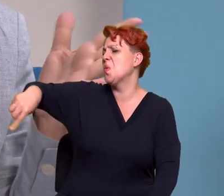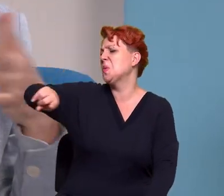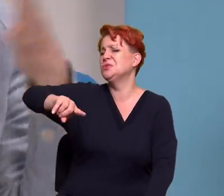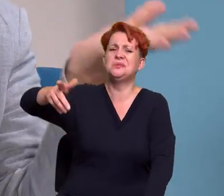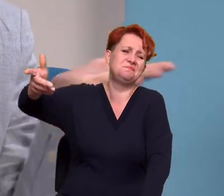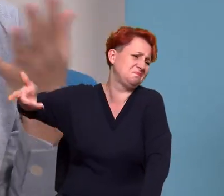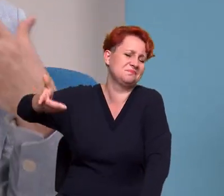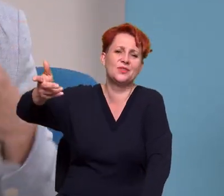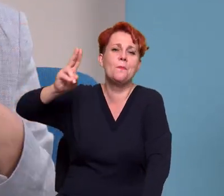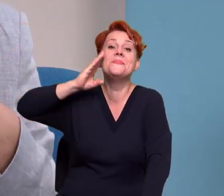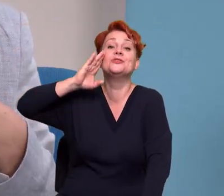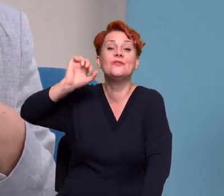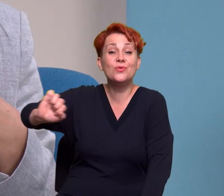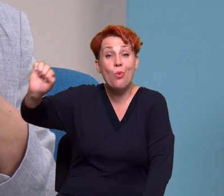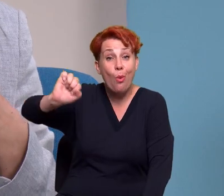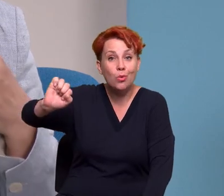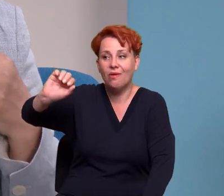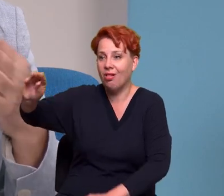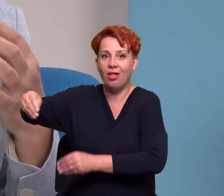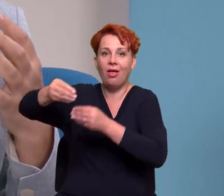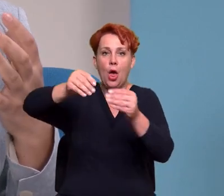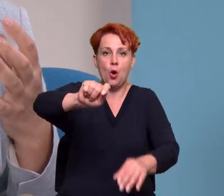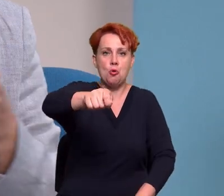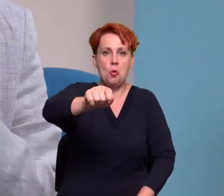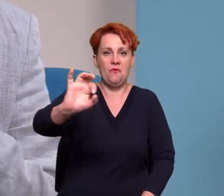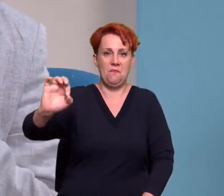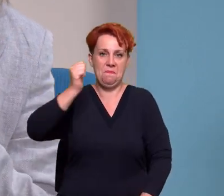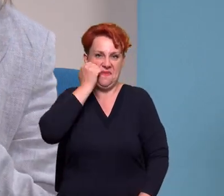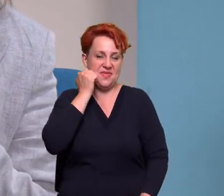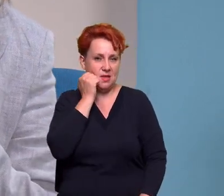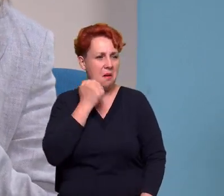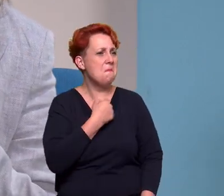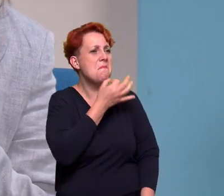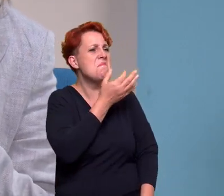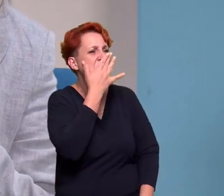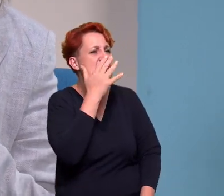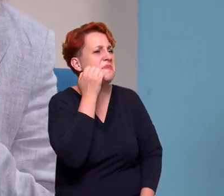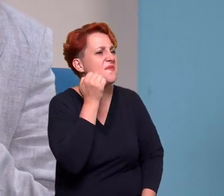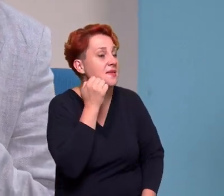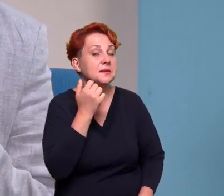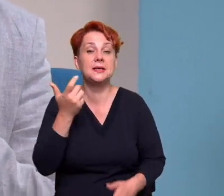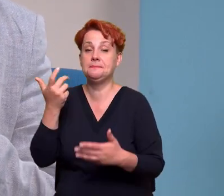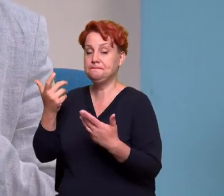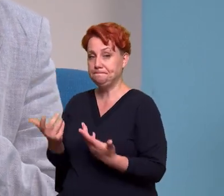tacy ludzie, mieszkańcy Wrocławia, którzy przywieźli mi klucz do piwnicy. Ja pytam, do jakiej piwnicy?